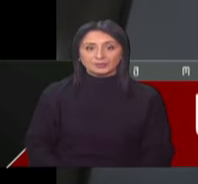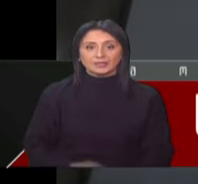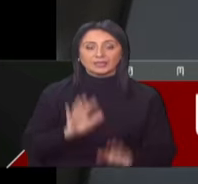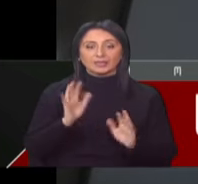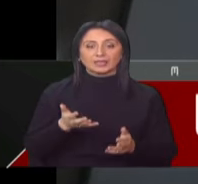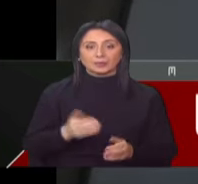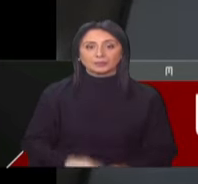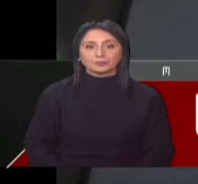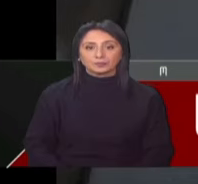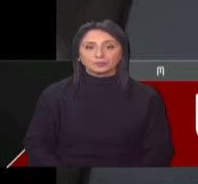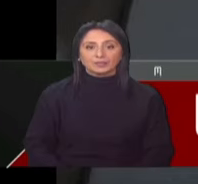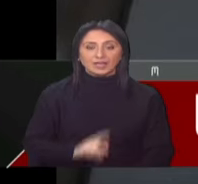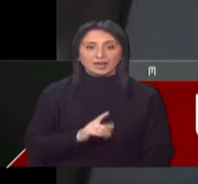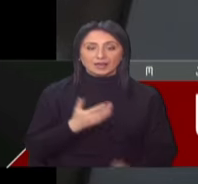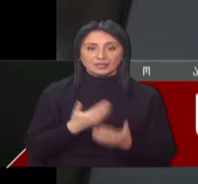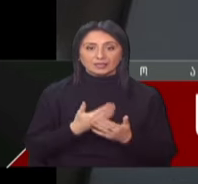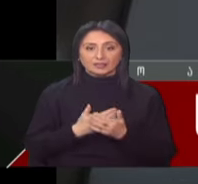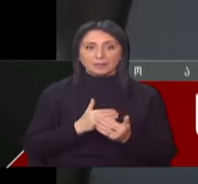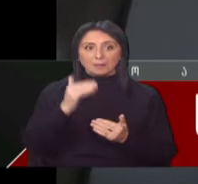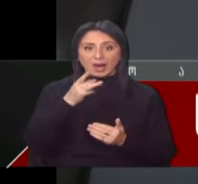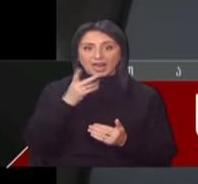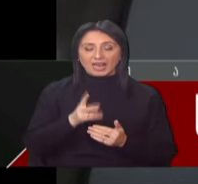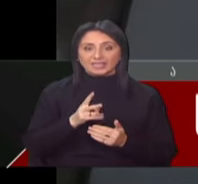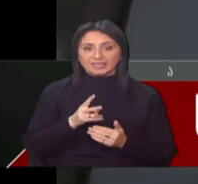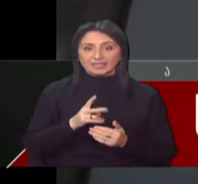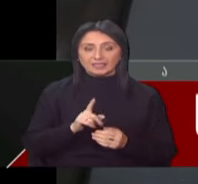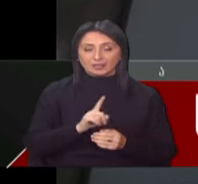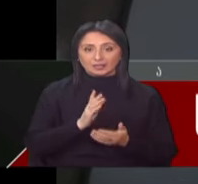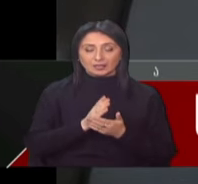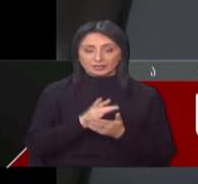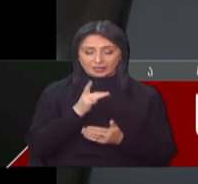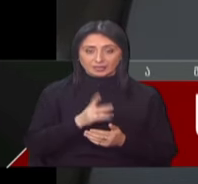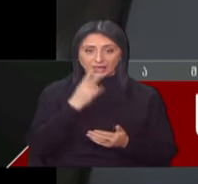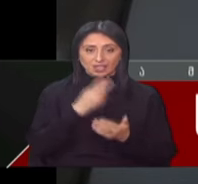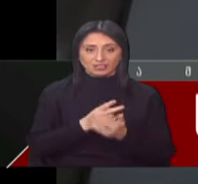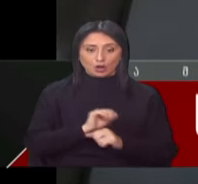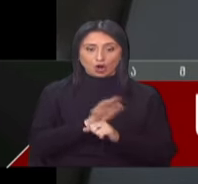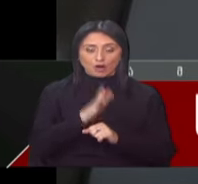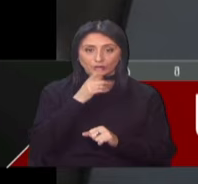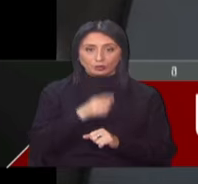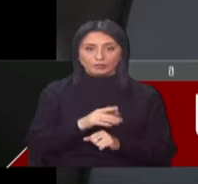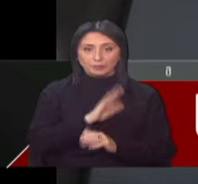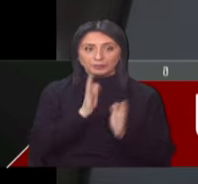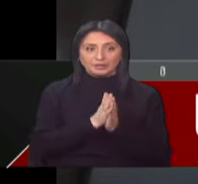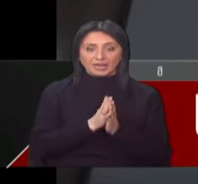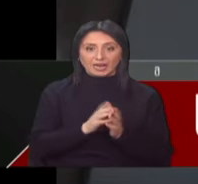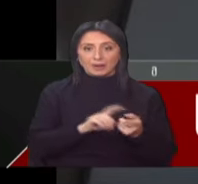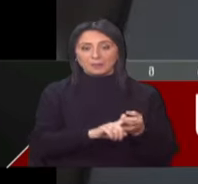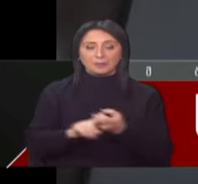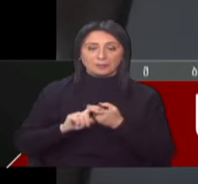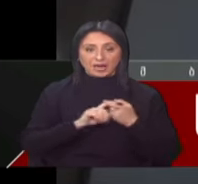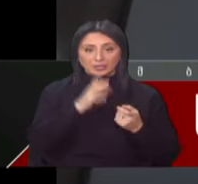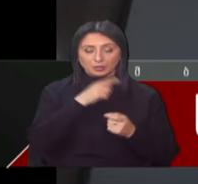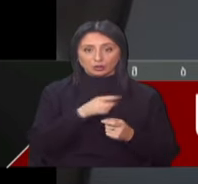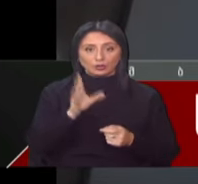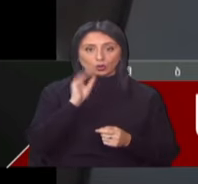ხდება გარკვეულწილად მაღალი რისკების წარმოშობა, რაც კარგად აჩვენა COVID-ის პერიოდმა, მთელი პანდემიის